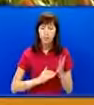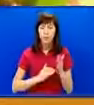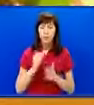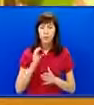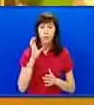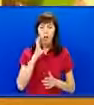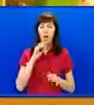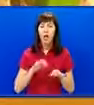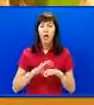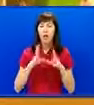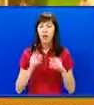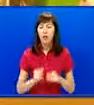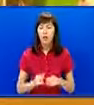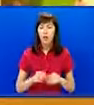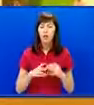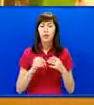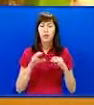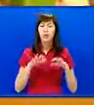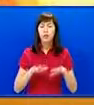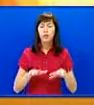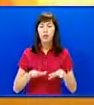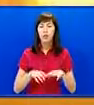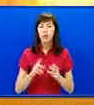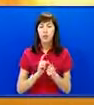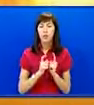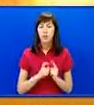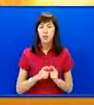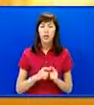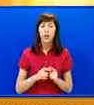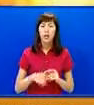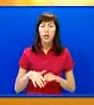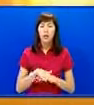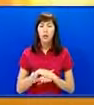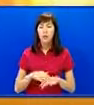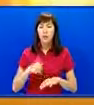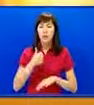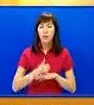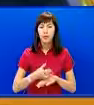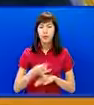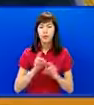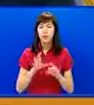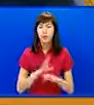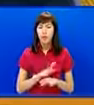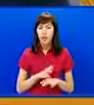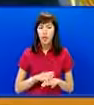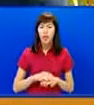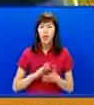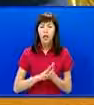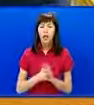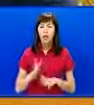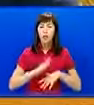повышение водообеспеченности орошаемых земель и методы борьбы с засолением почвы. Глава района рассказал о предпринимаемых мерах